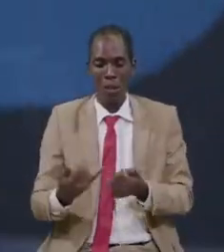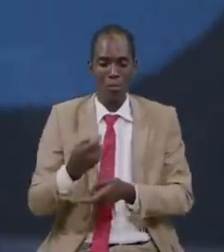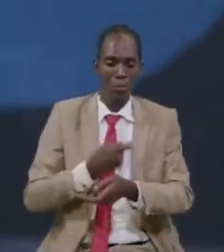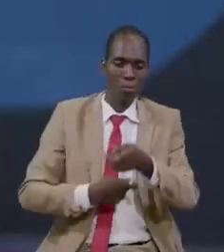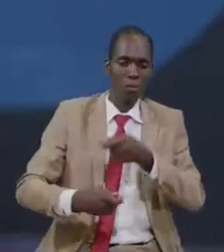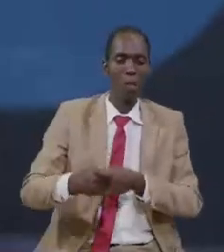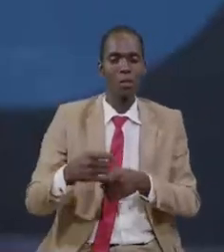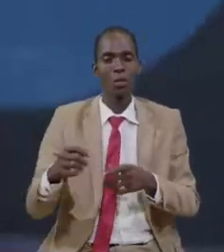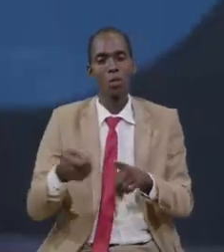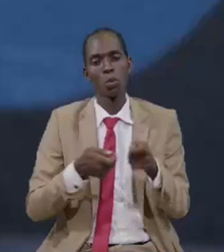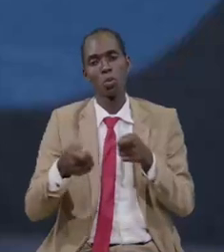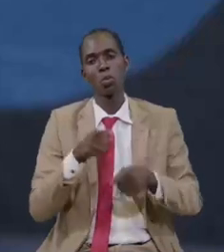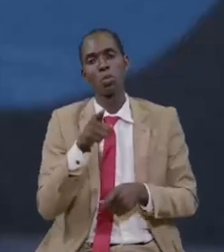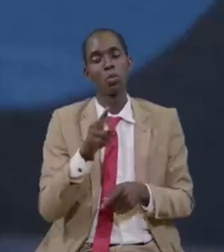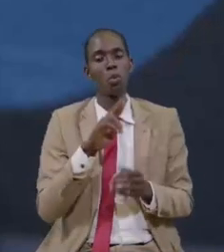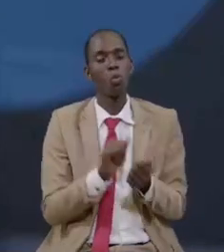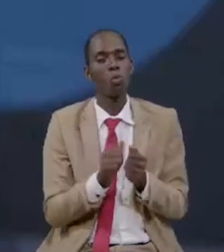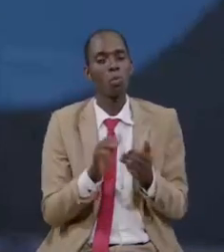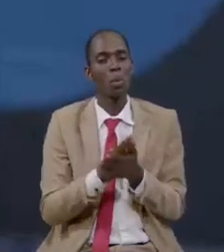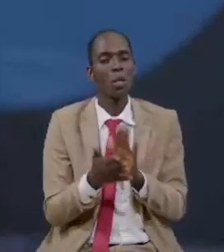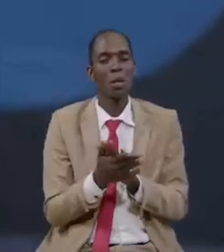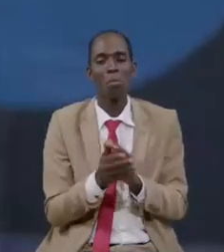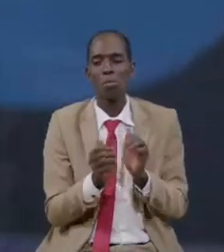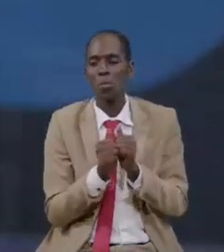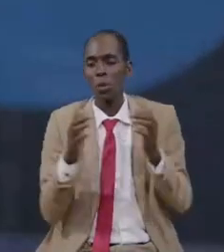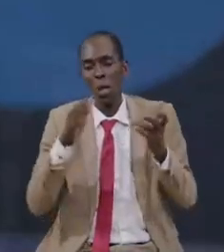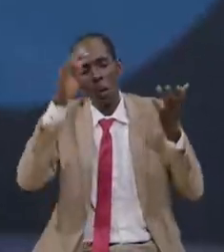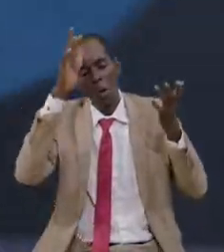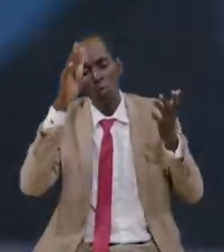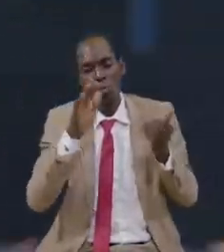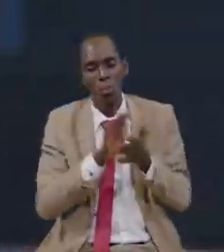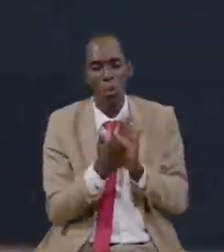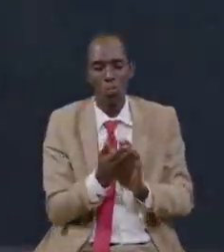Quand tu n'as plus d'espoir, esclave, pécheur,